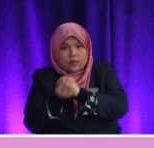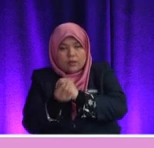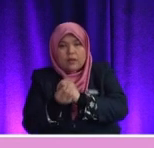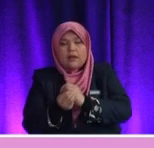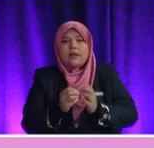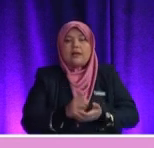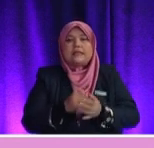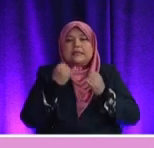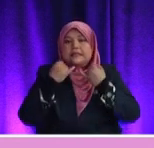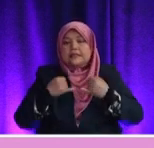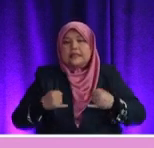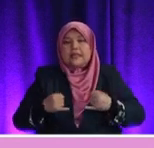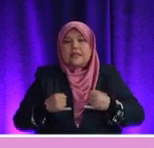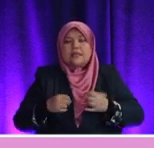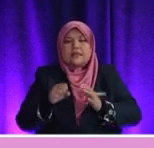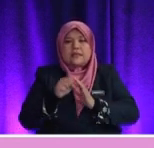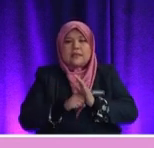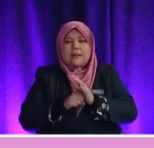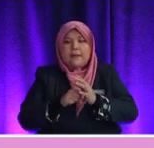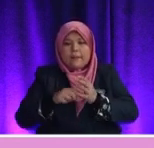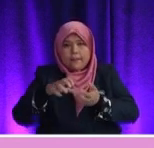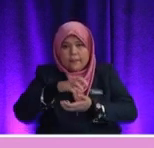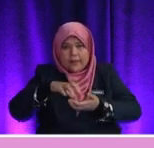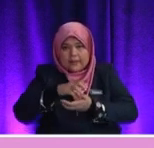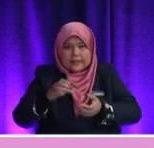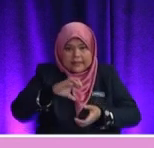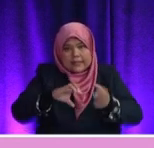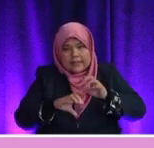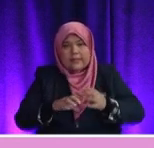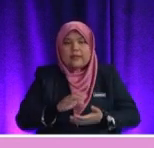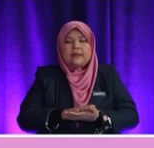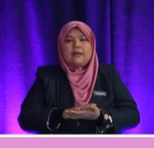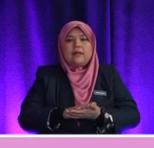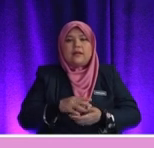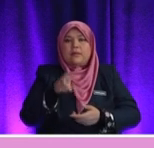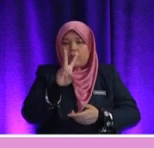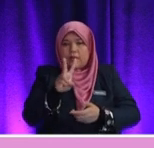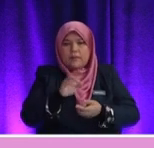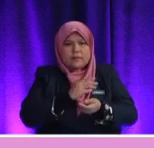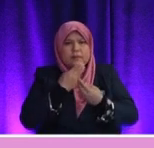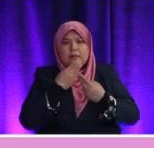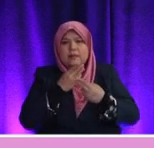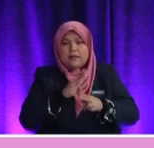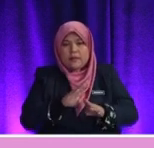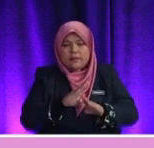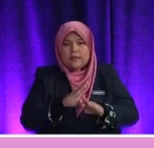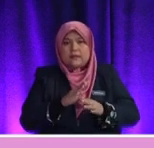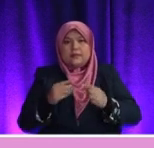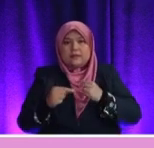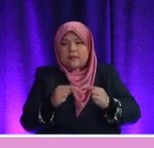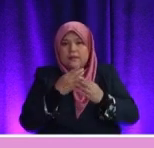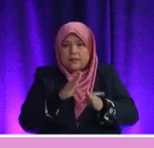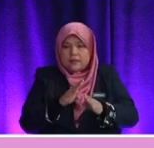kita gunakan Munah pembuluh ubah yang kedua adalah pembeli ubah bergerak balas soalnya kita akan perhatikan kita